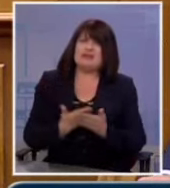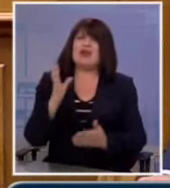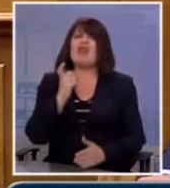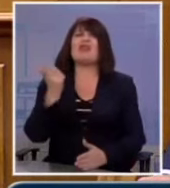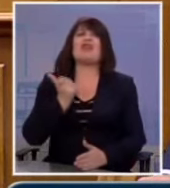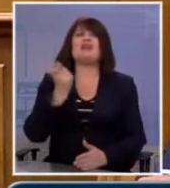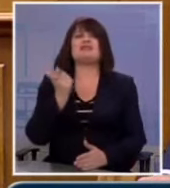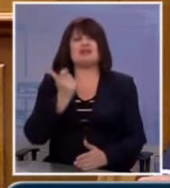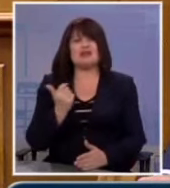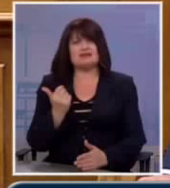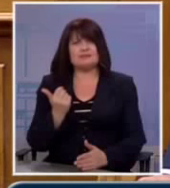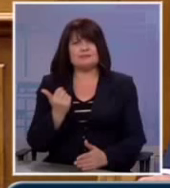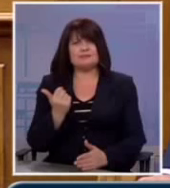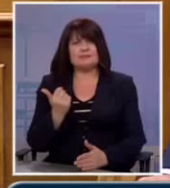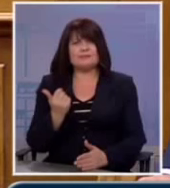δανειστών.